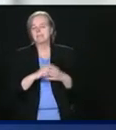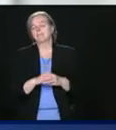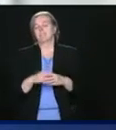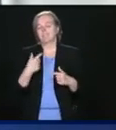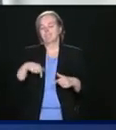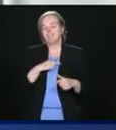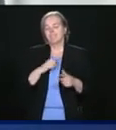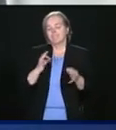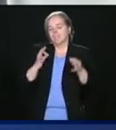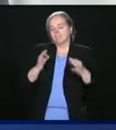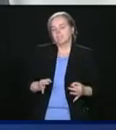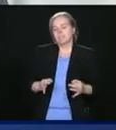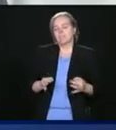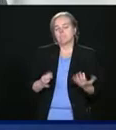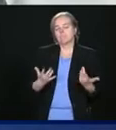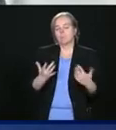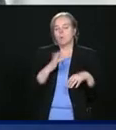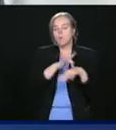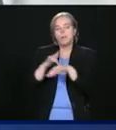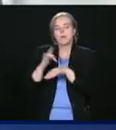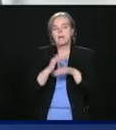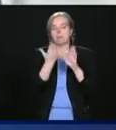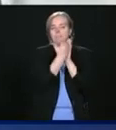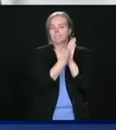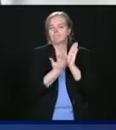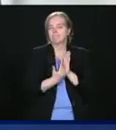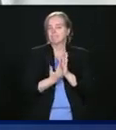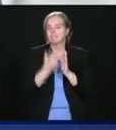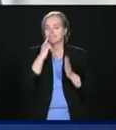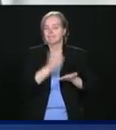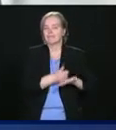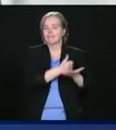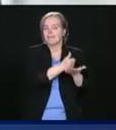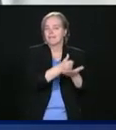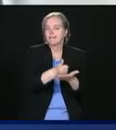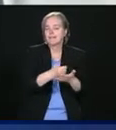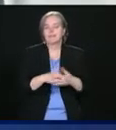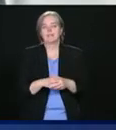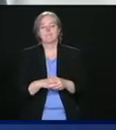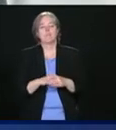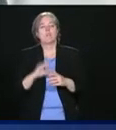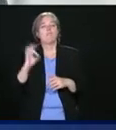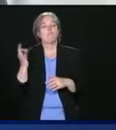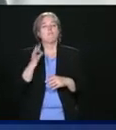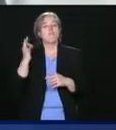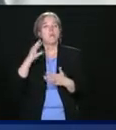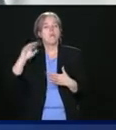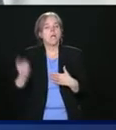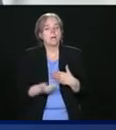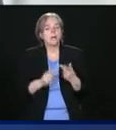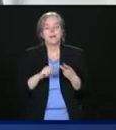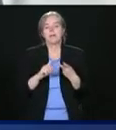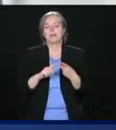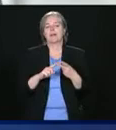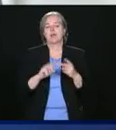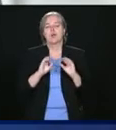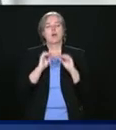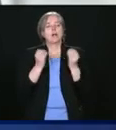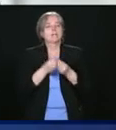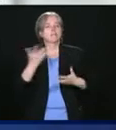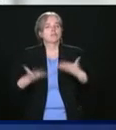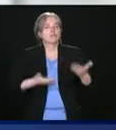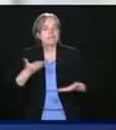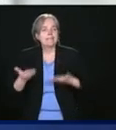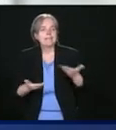société. Nous avons présenté des mesures pour les aider, que ce soit avec des centres d'hébergement,